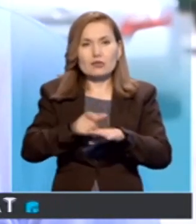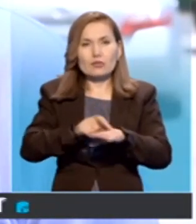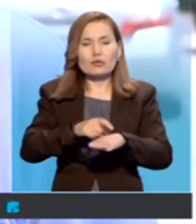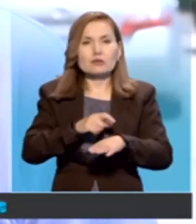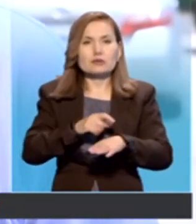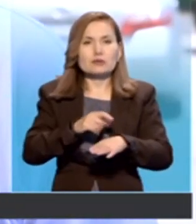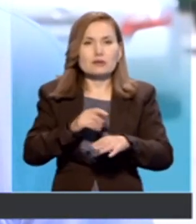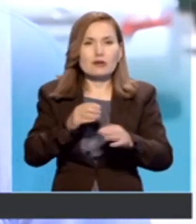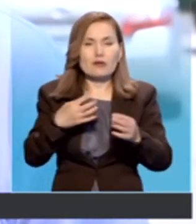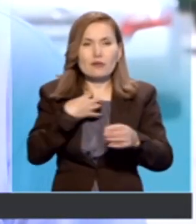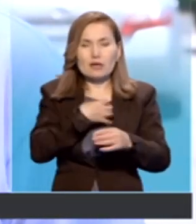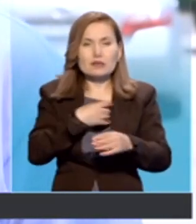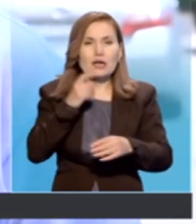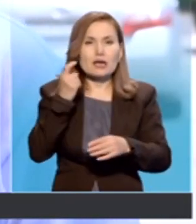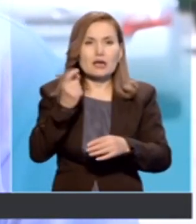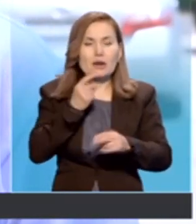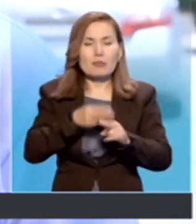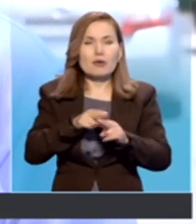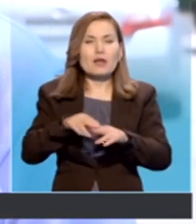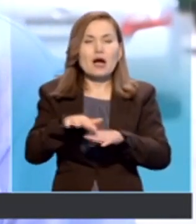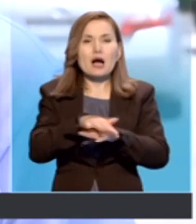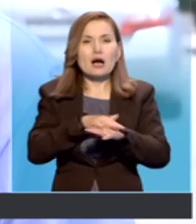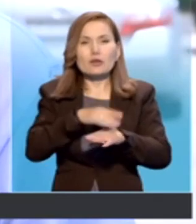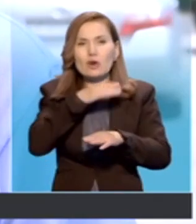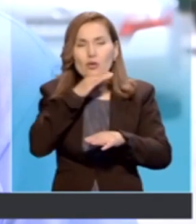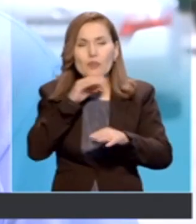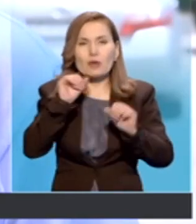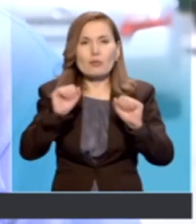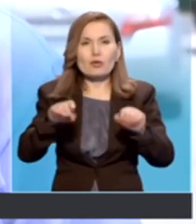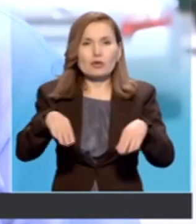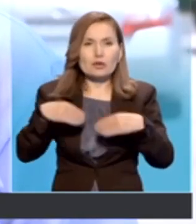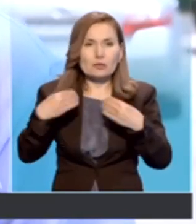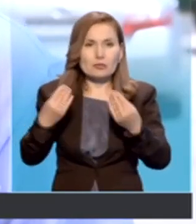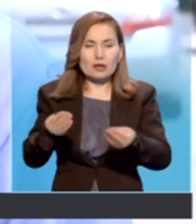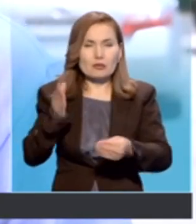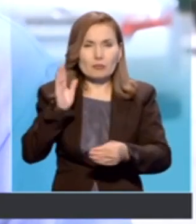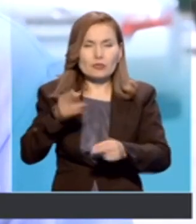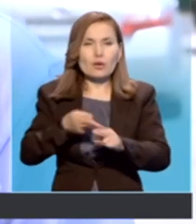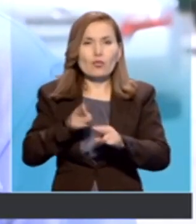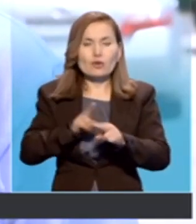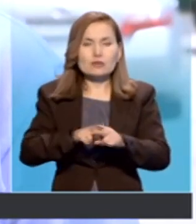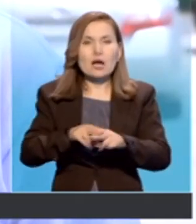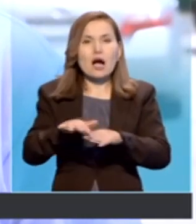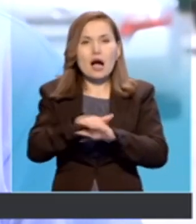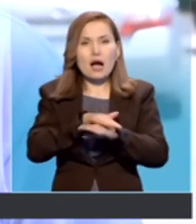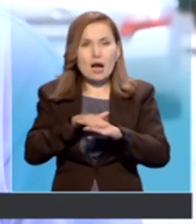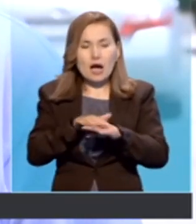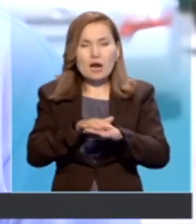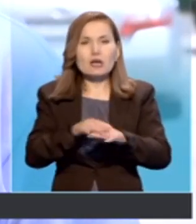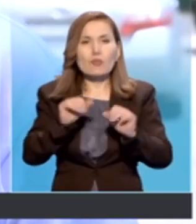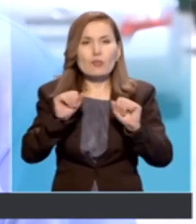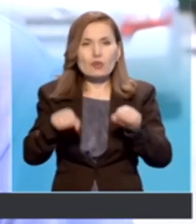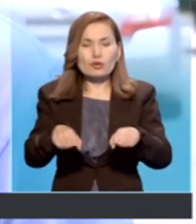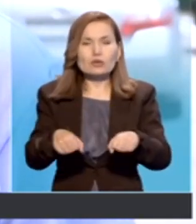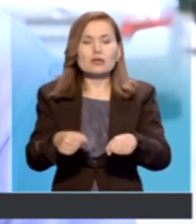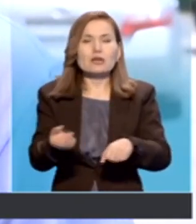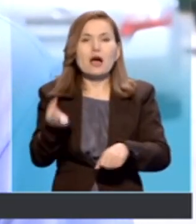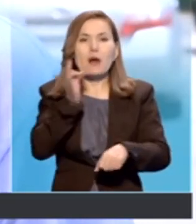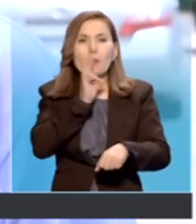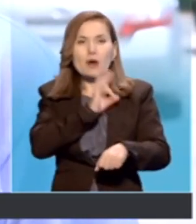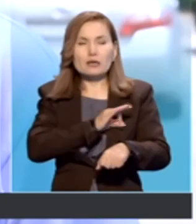жақсартады деп ойлаймын. Және ол жерде халыққа көптеген мүмкіншіліктер беріп отыр. Сол мүмкіншіліктерді сол референдумның арқасында,